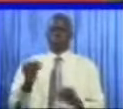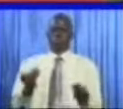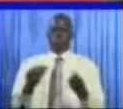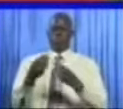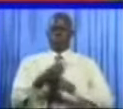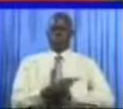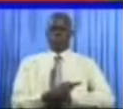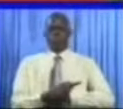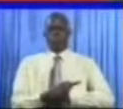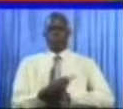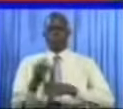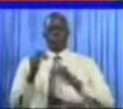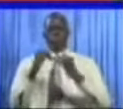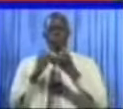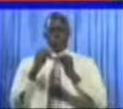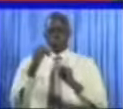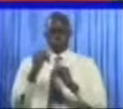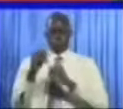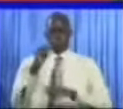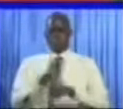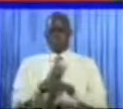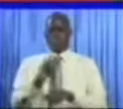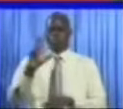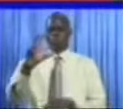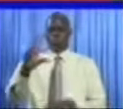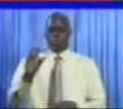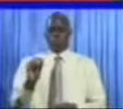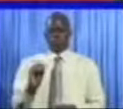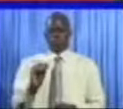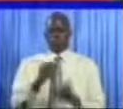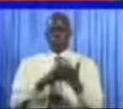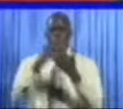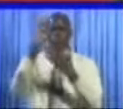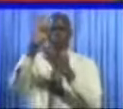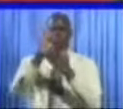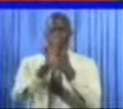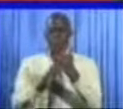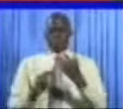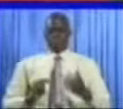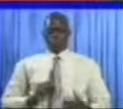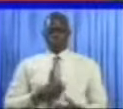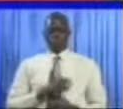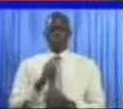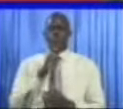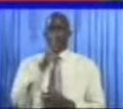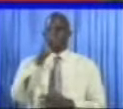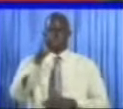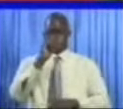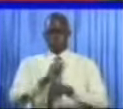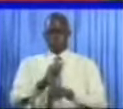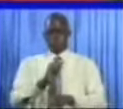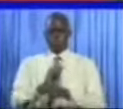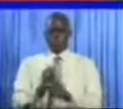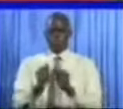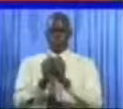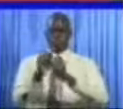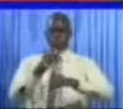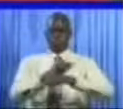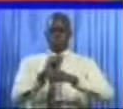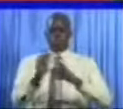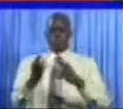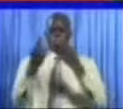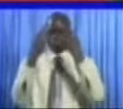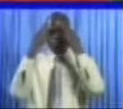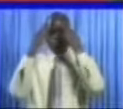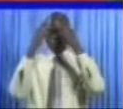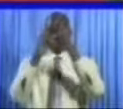butoir pour la fin des travaux est pour le 30 novembre. Et en tout cas, nous sommes en train de nous atteler avec l'entreprise pour pouvoir